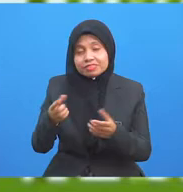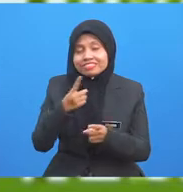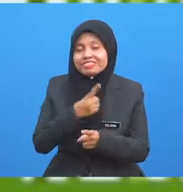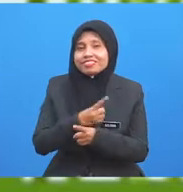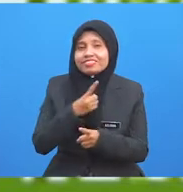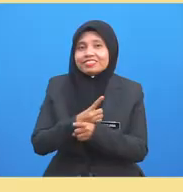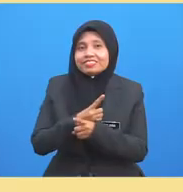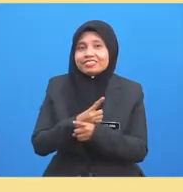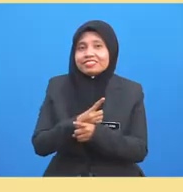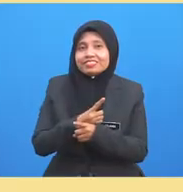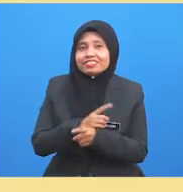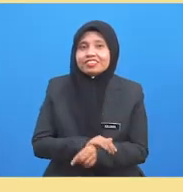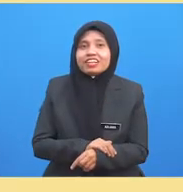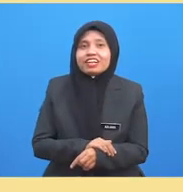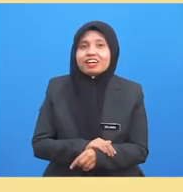Betul.